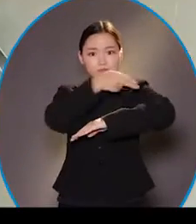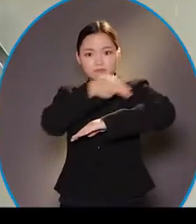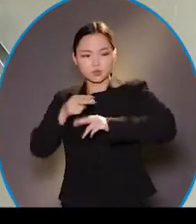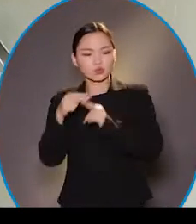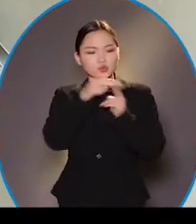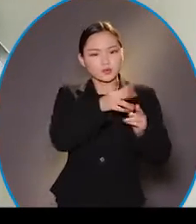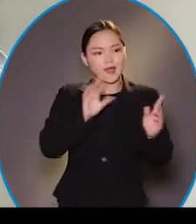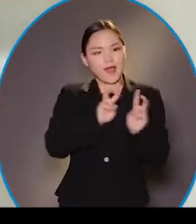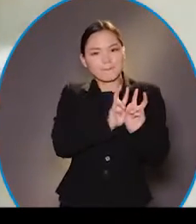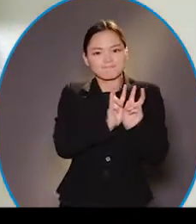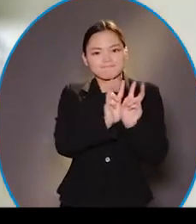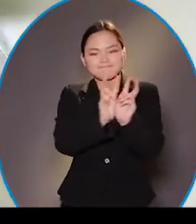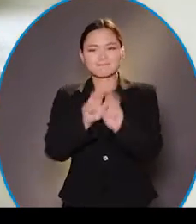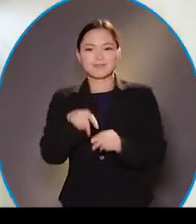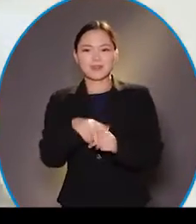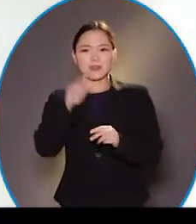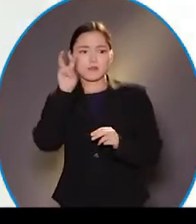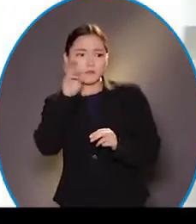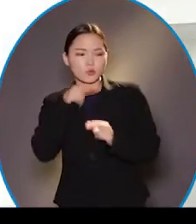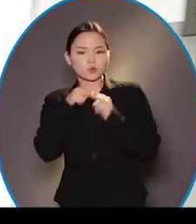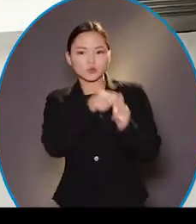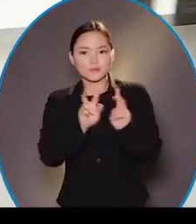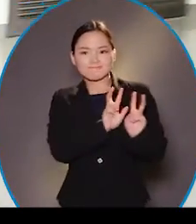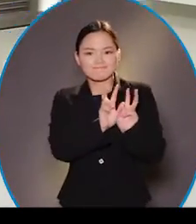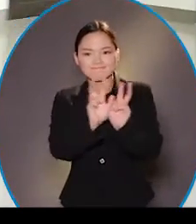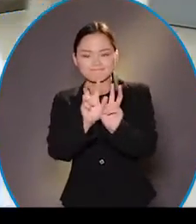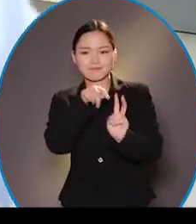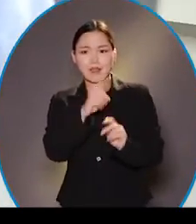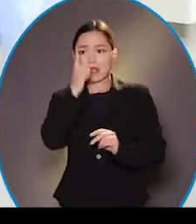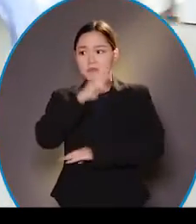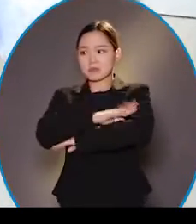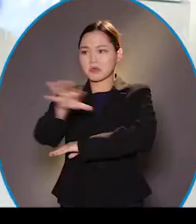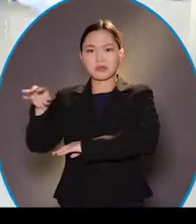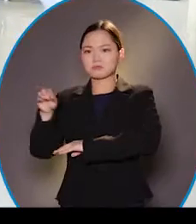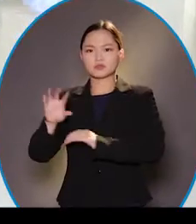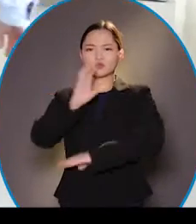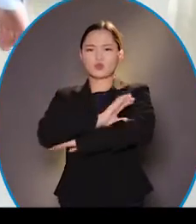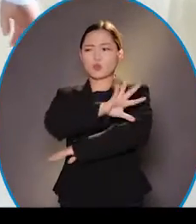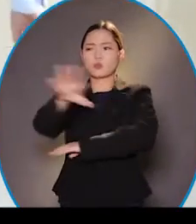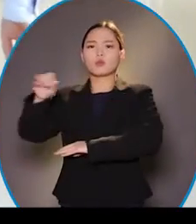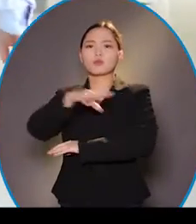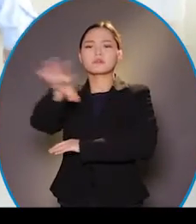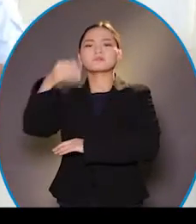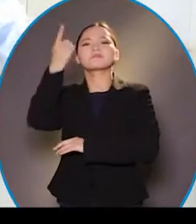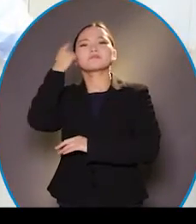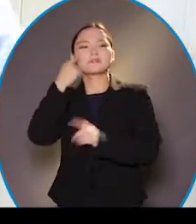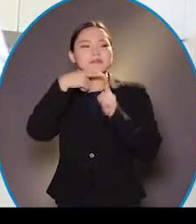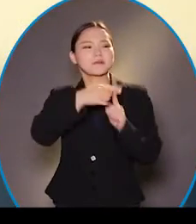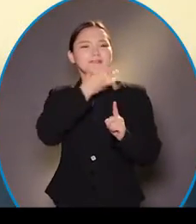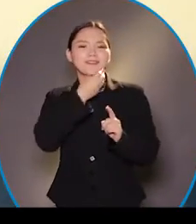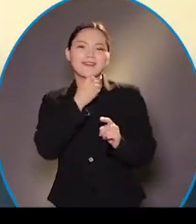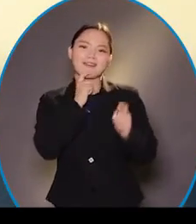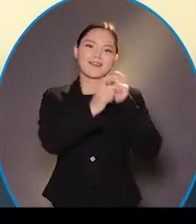бие засахад нь хамт явах зэргээр тусалдаг. Зөвхөн ангийнхан ч гэлтгүй сургуулийн хамт олон бүгд л эерэг сайхан